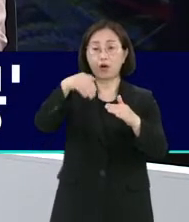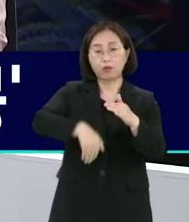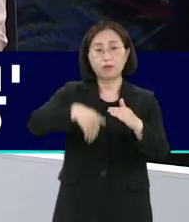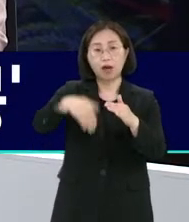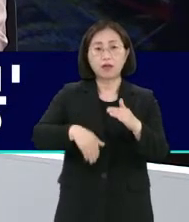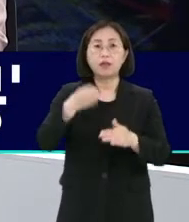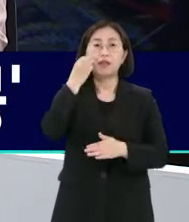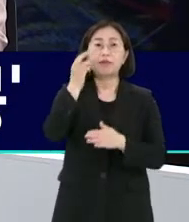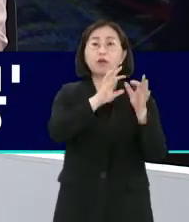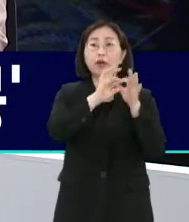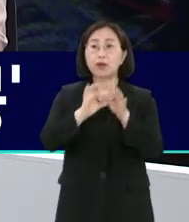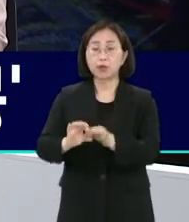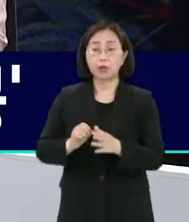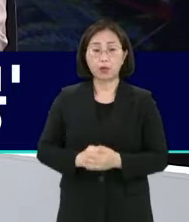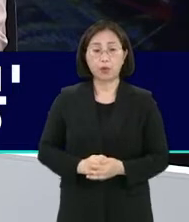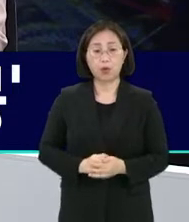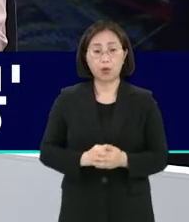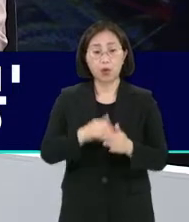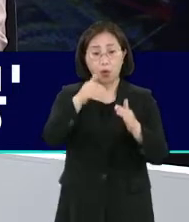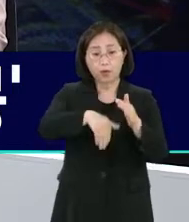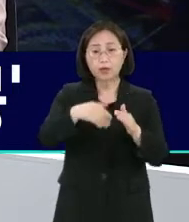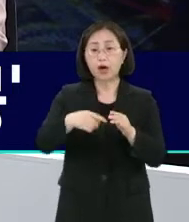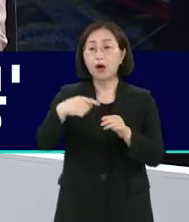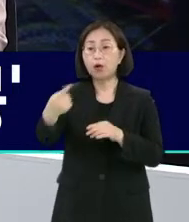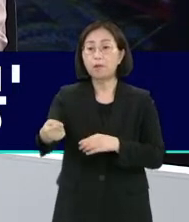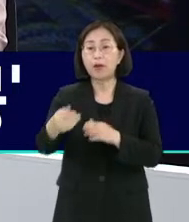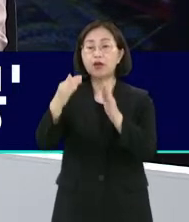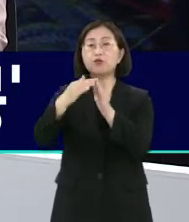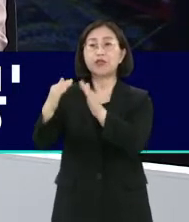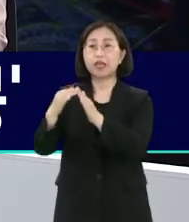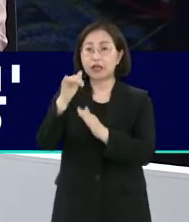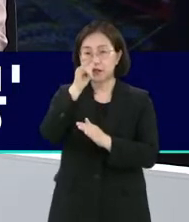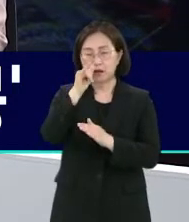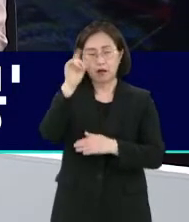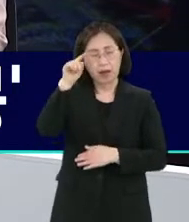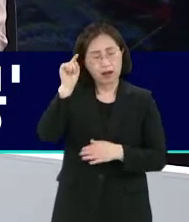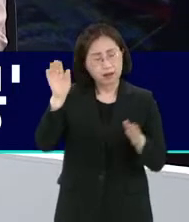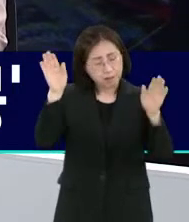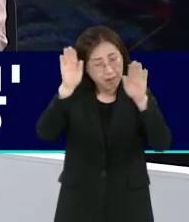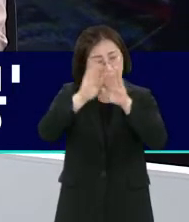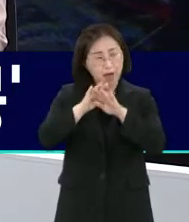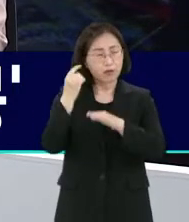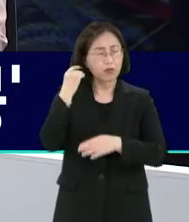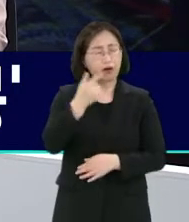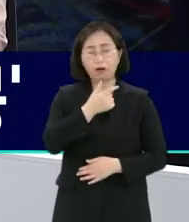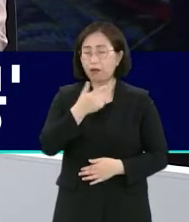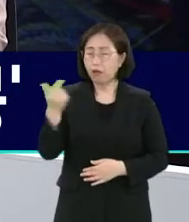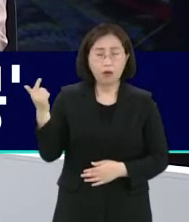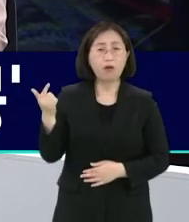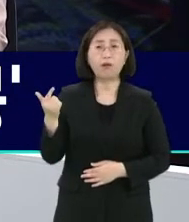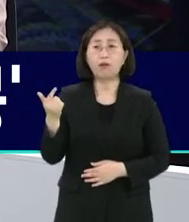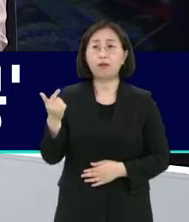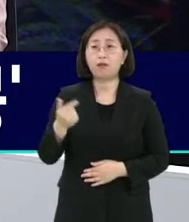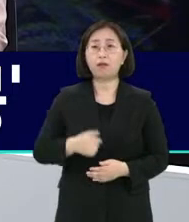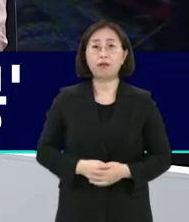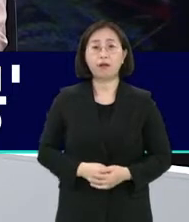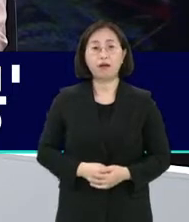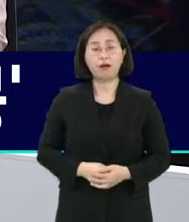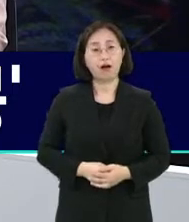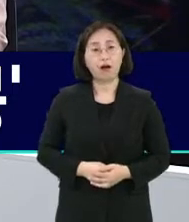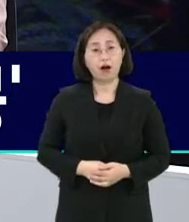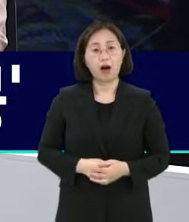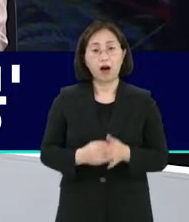계속하고 있습니다. 공사 현장 바로 옆에 주택들이 있는데 매일 밤 소음 기준을 훌쩍 뛰어넘는 굉음이 계속되는 데다